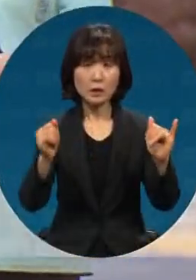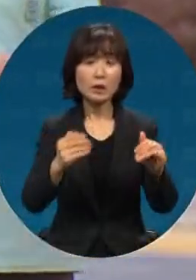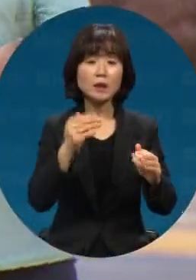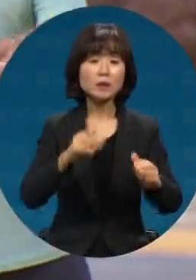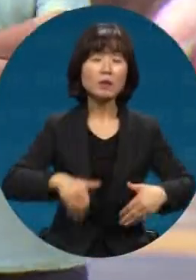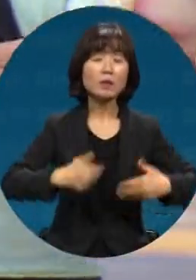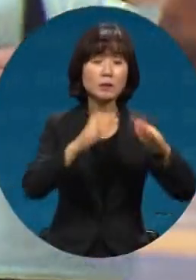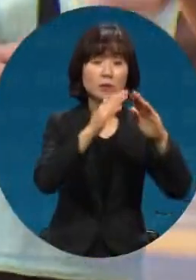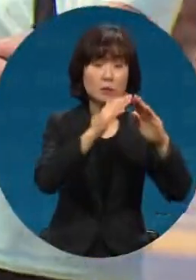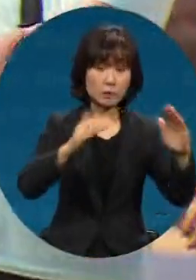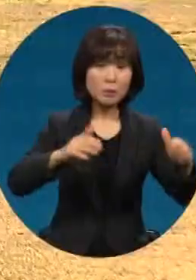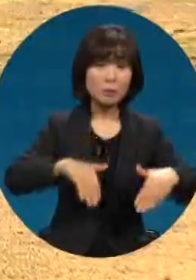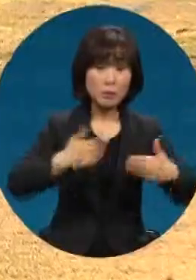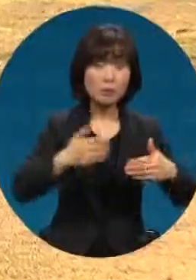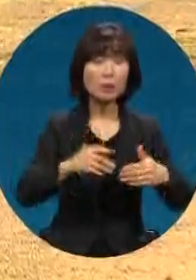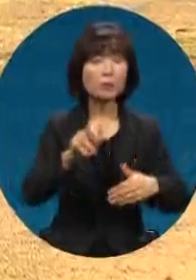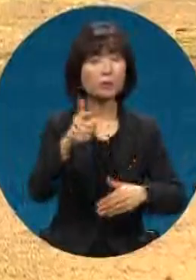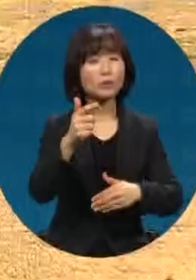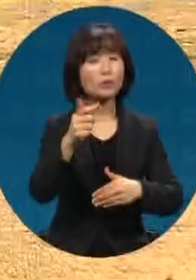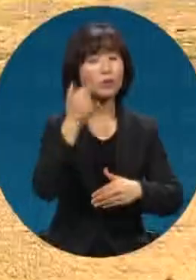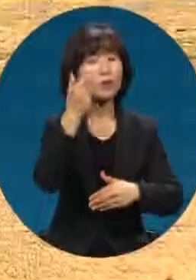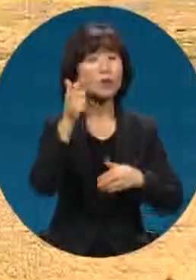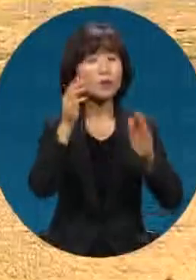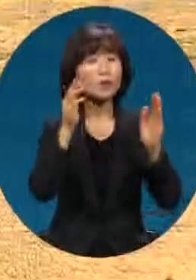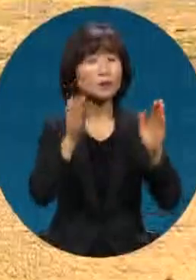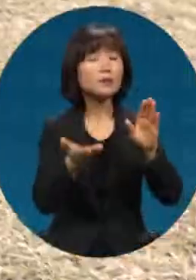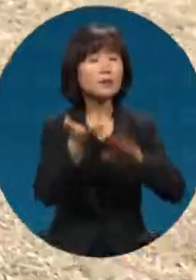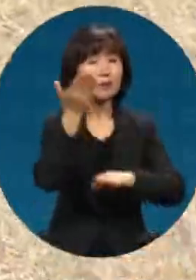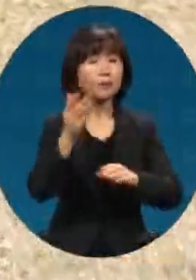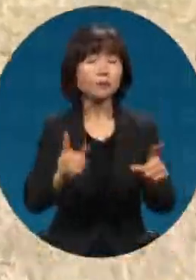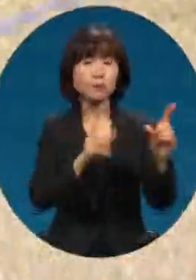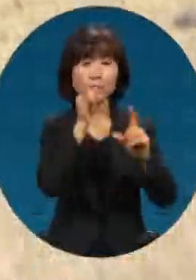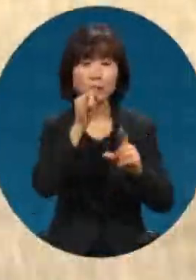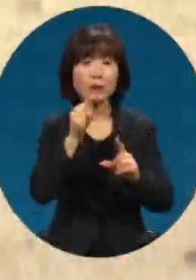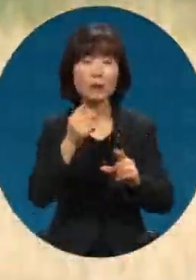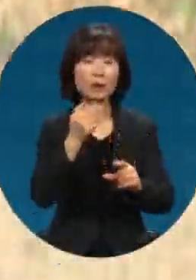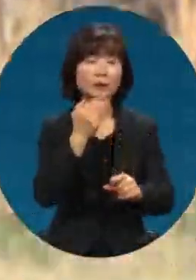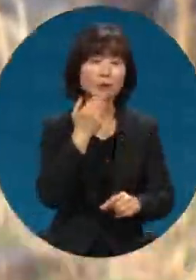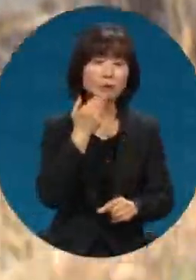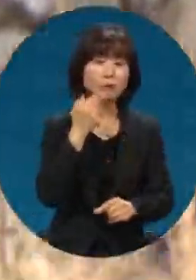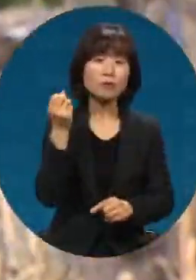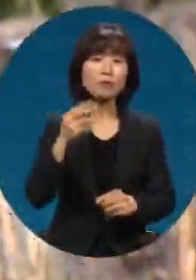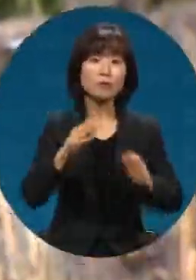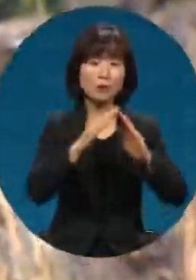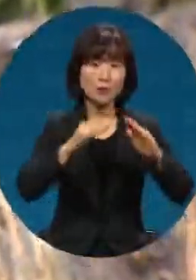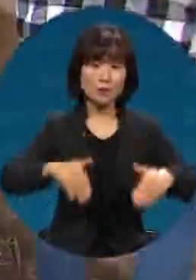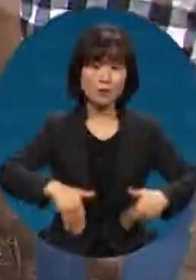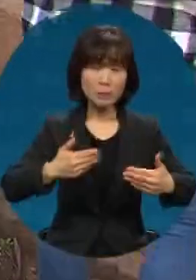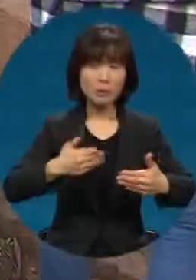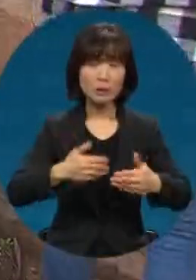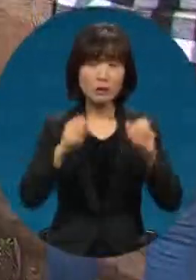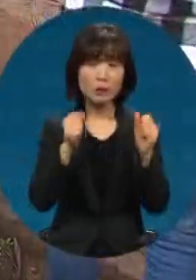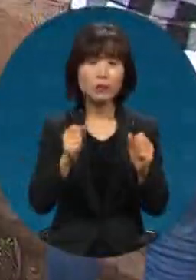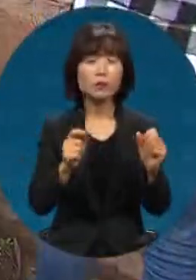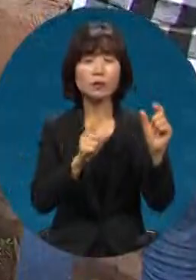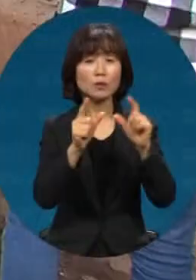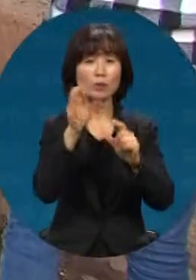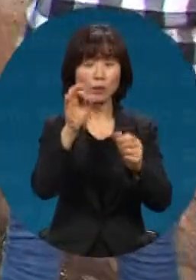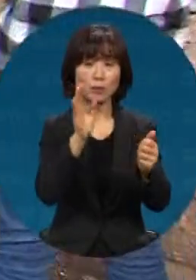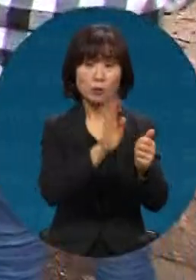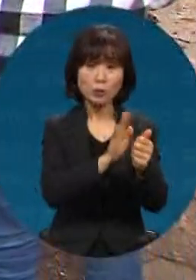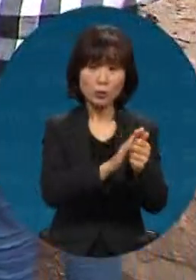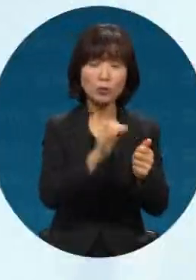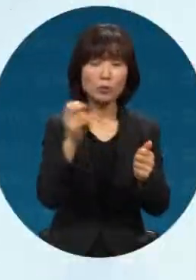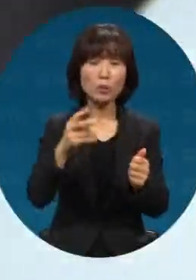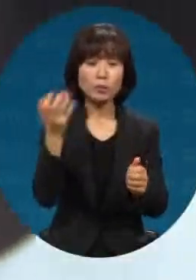6개월 이상 유학했습니다 서울과 전남교육청이 체류비를 지원하고 지자체와 함께 유학생 부모의 일자리와